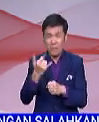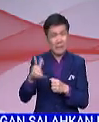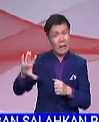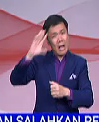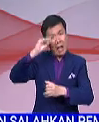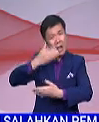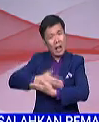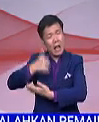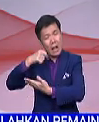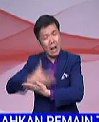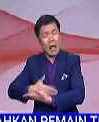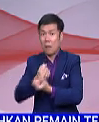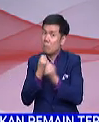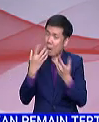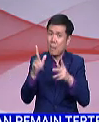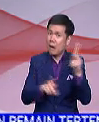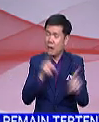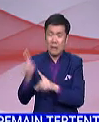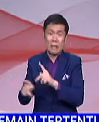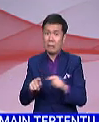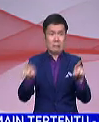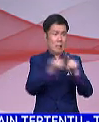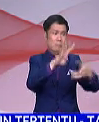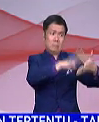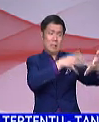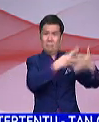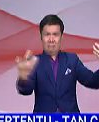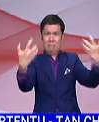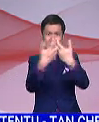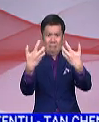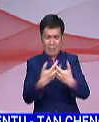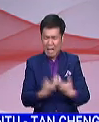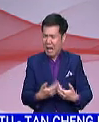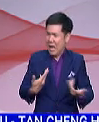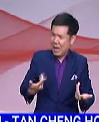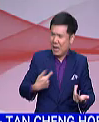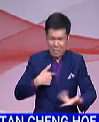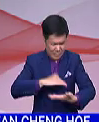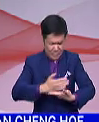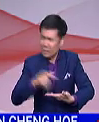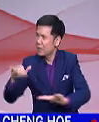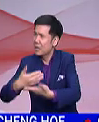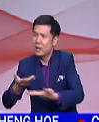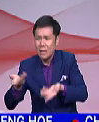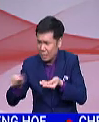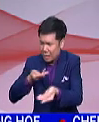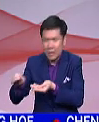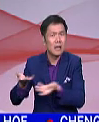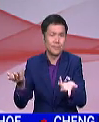ramai ataupun jadual yang sama dalam kalangan adik-beradik. Saya sendiri pernah rasa macam mana